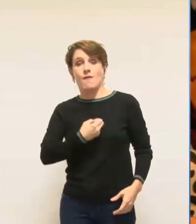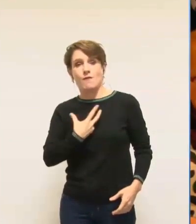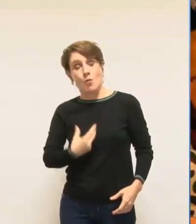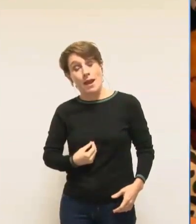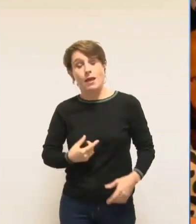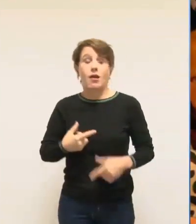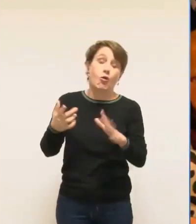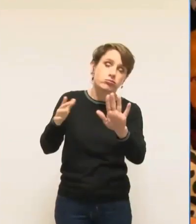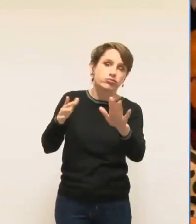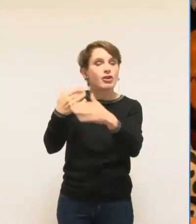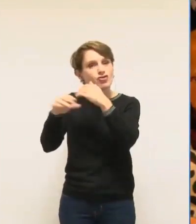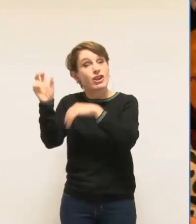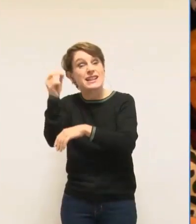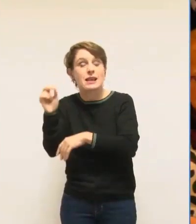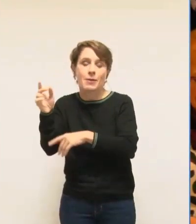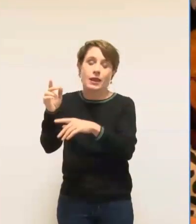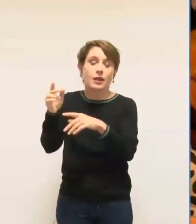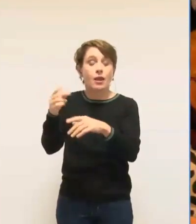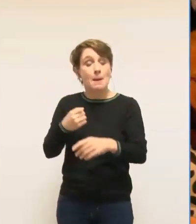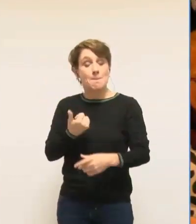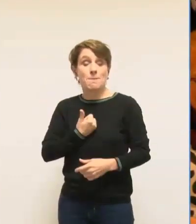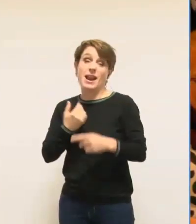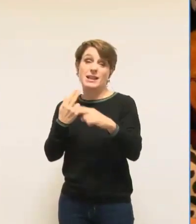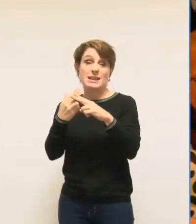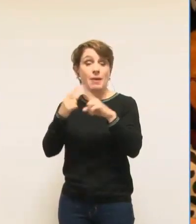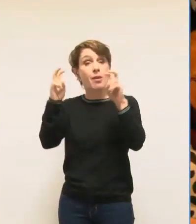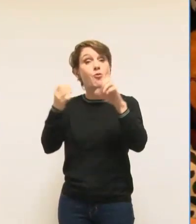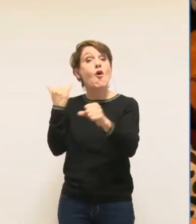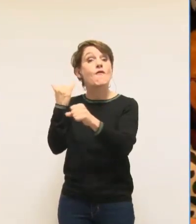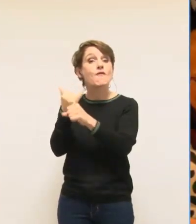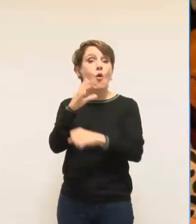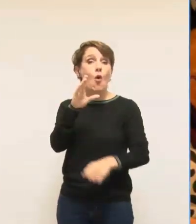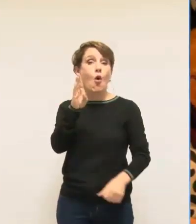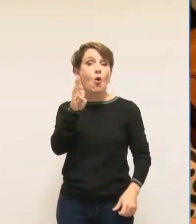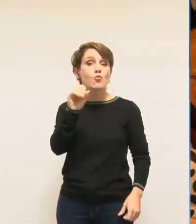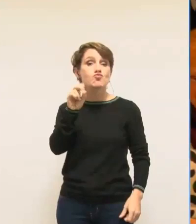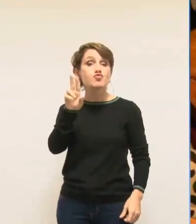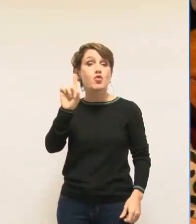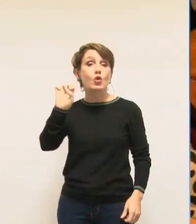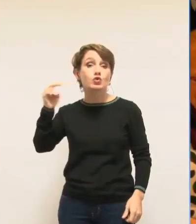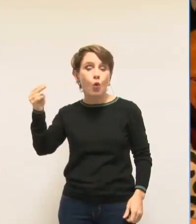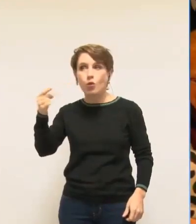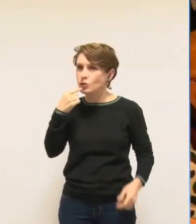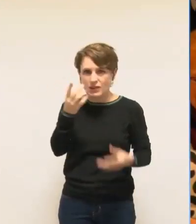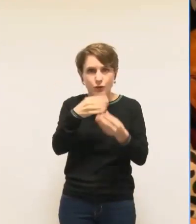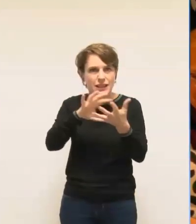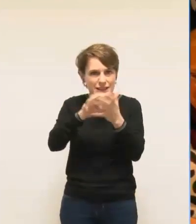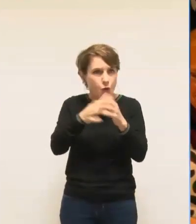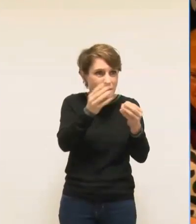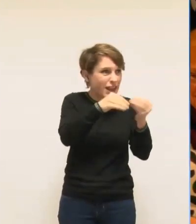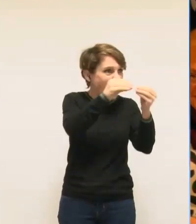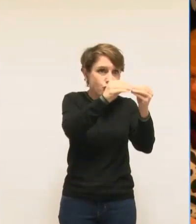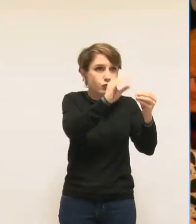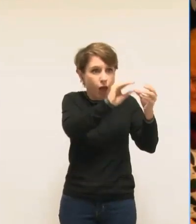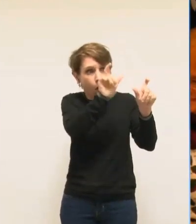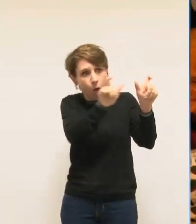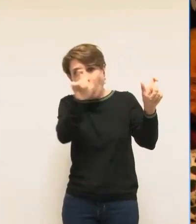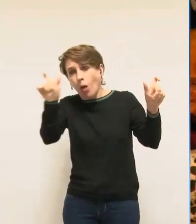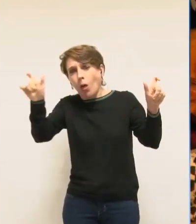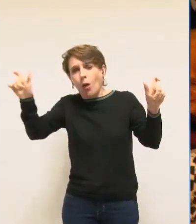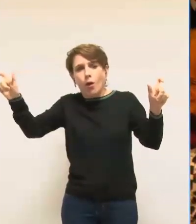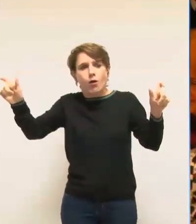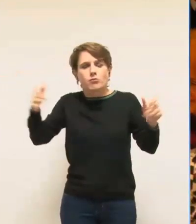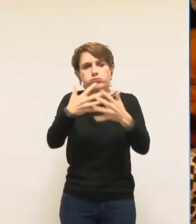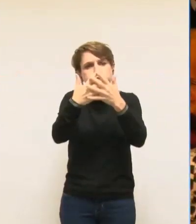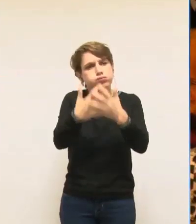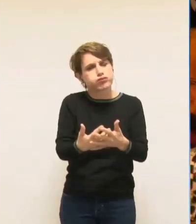dire j'aime les abeilles et les faux bourdons. Donc c'est assez complexe. Hein. Donc est-ce qu'il faut en rajouter? Je ne suis pas certain. La